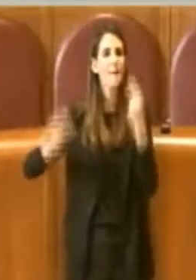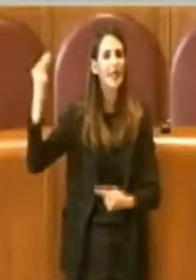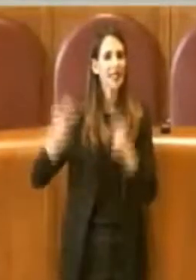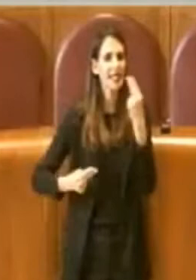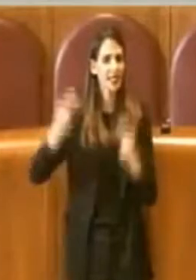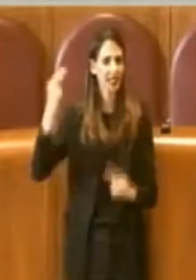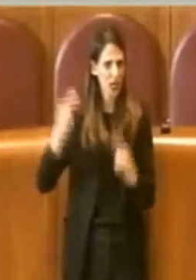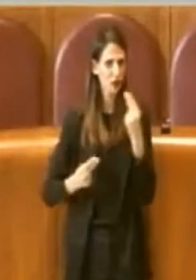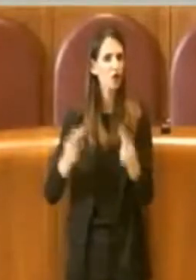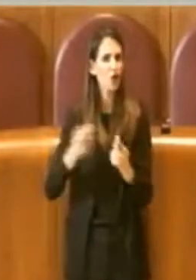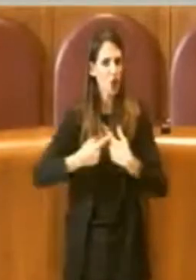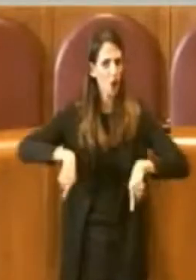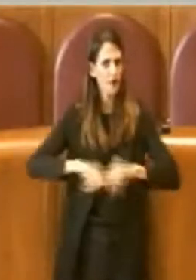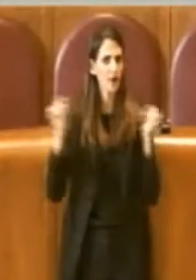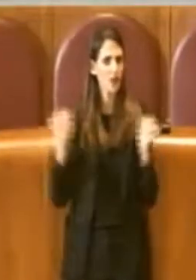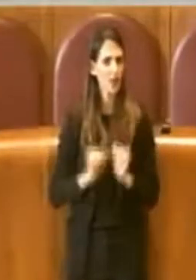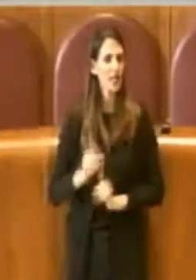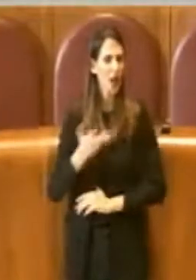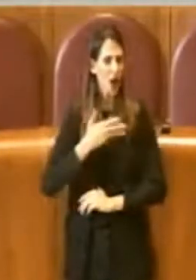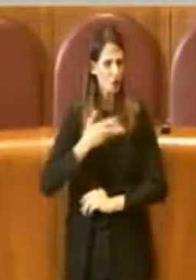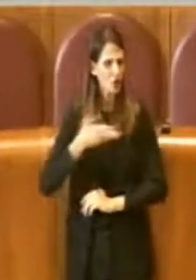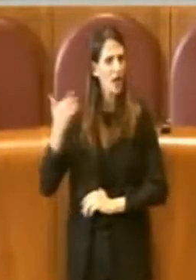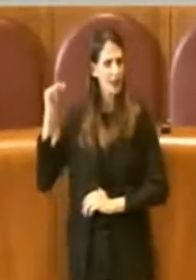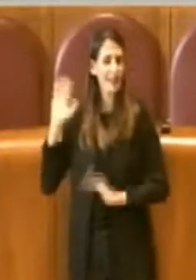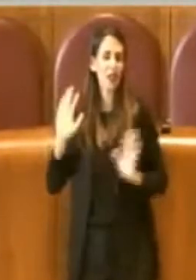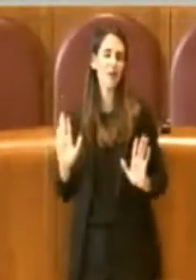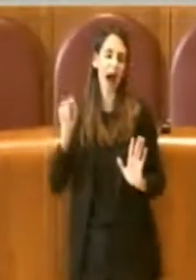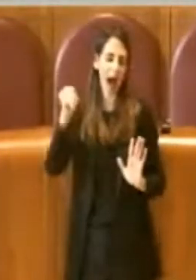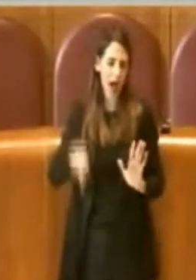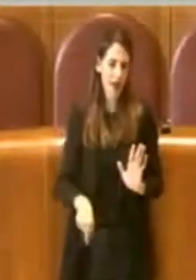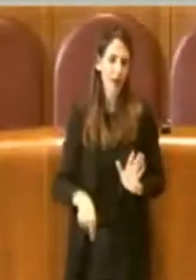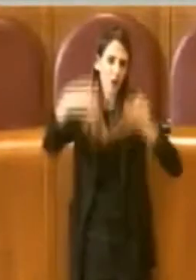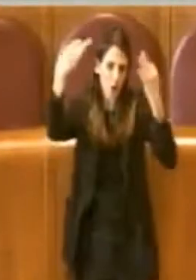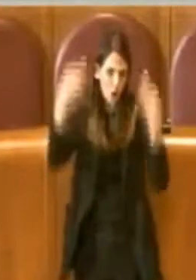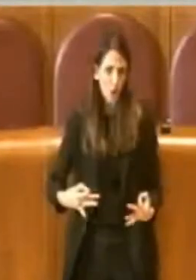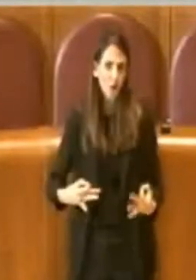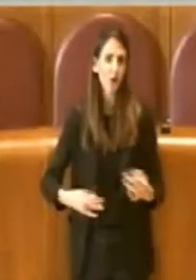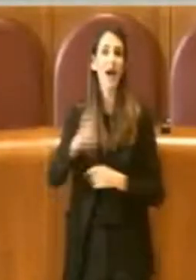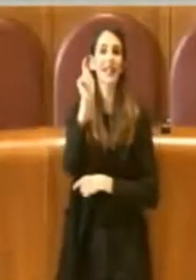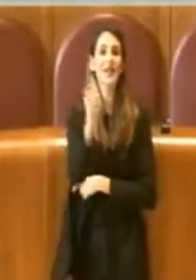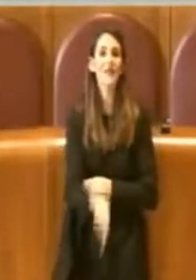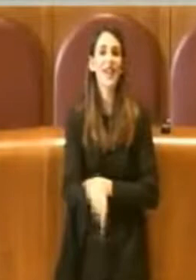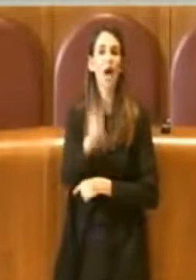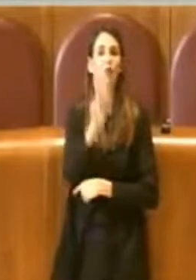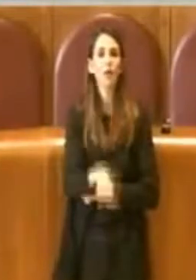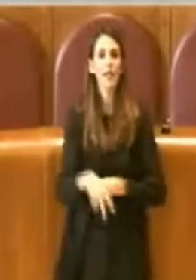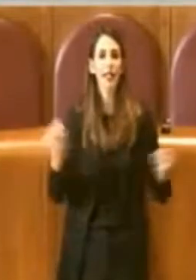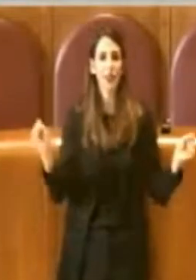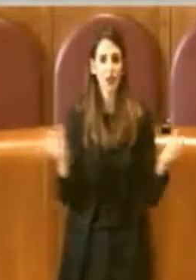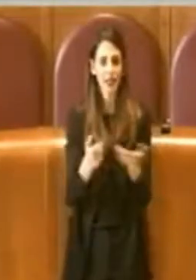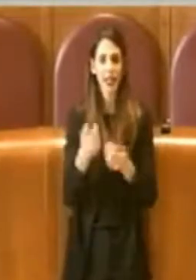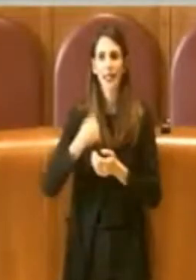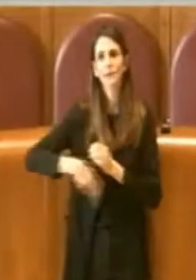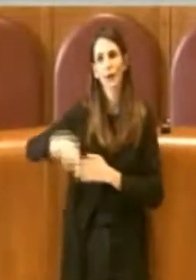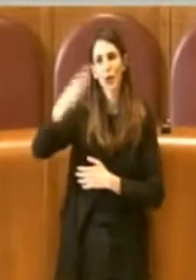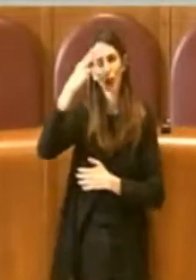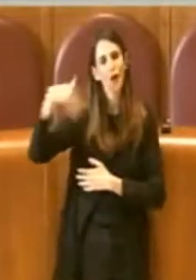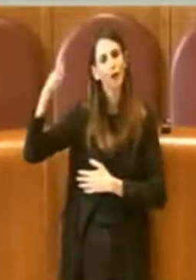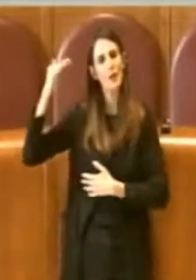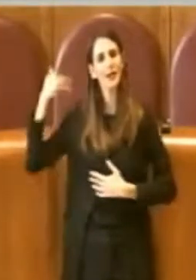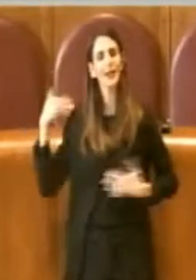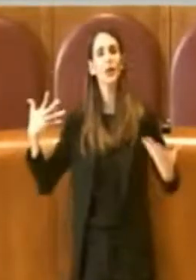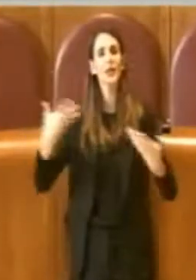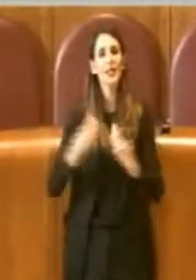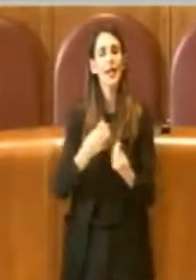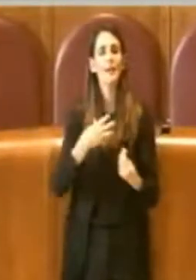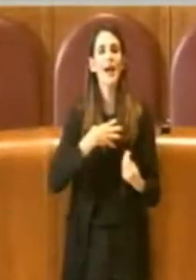consulta cittadina non era mai partita. All'epoca mi ricordo, insieme anche a tanti altri consiglieri, all'assessore Meleo,